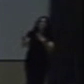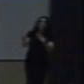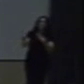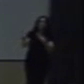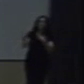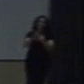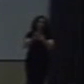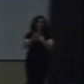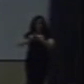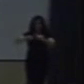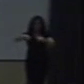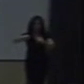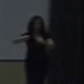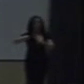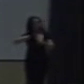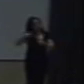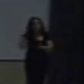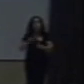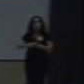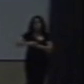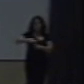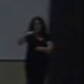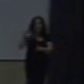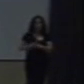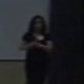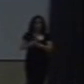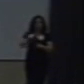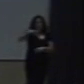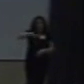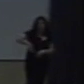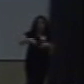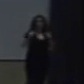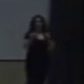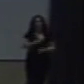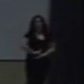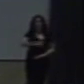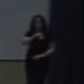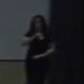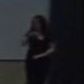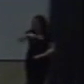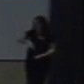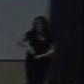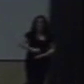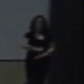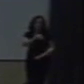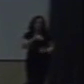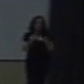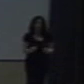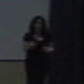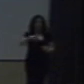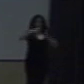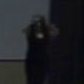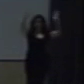moment molt dur i els professionals estem faltats d'autoestima i aquesta casa, aquesta universitat, que